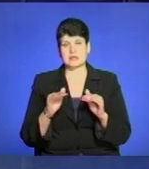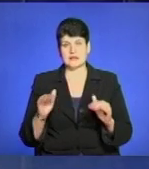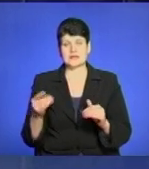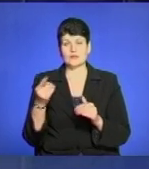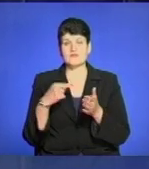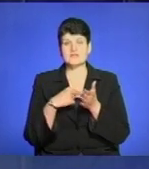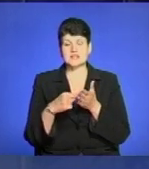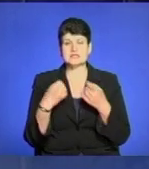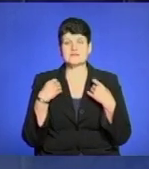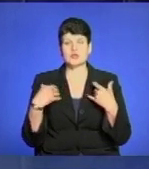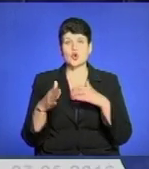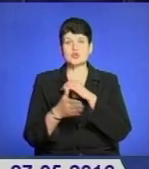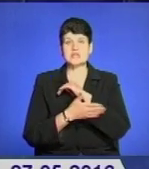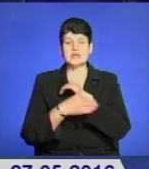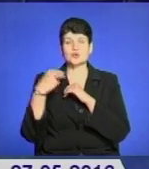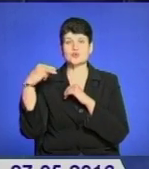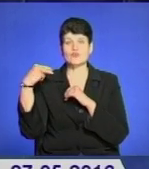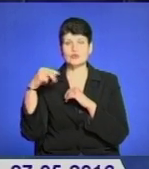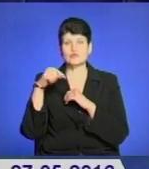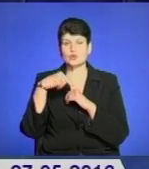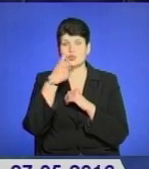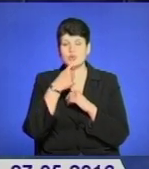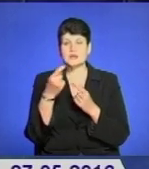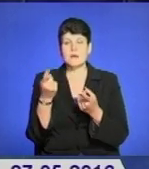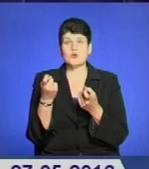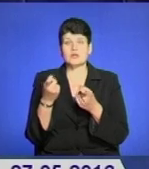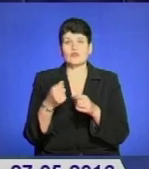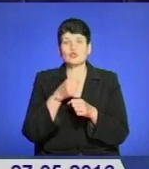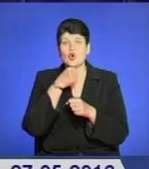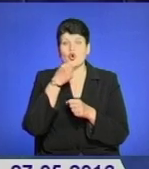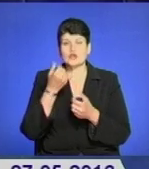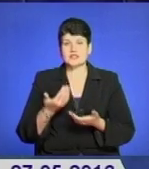Тернопільщина відзначила свято останнього дзвоника. Цьогоріч він покликав у доросле життя